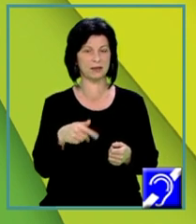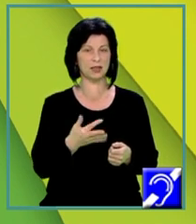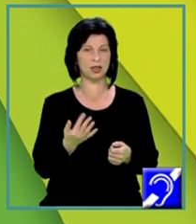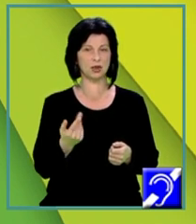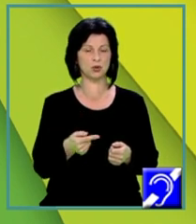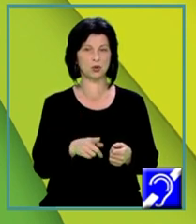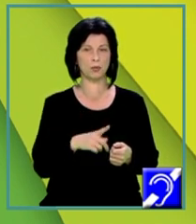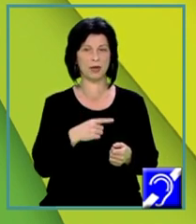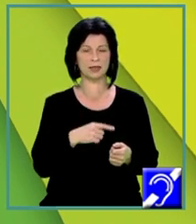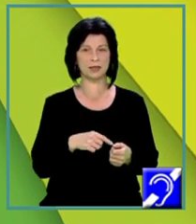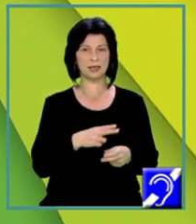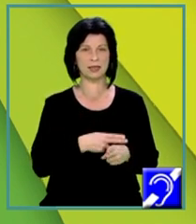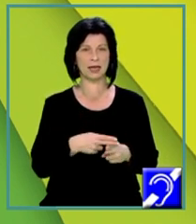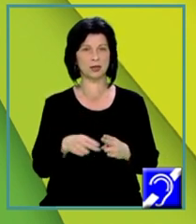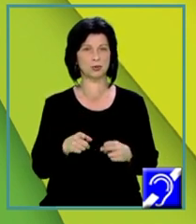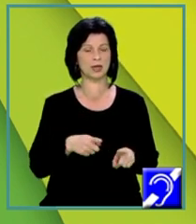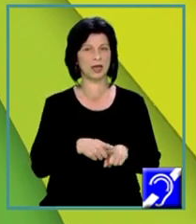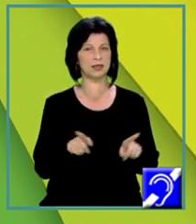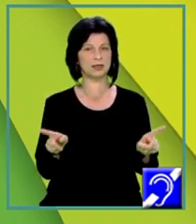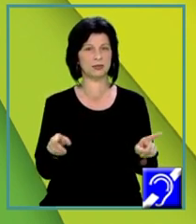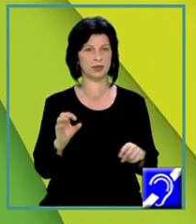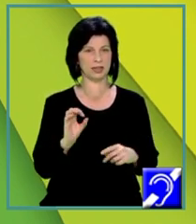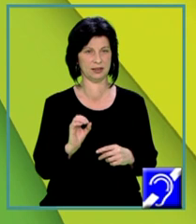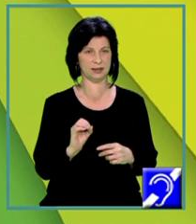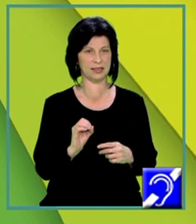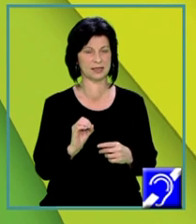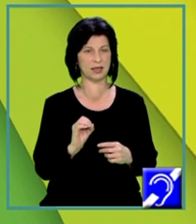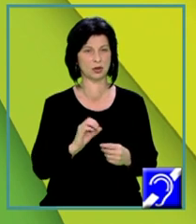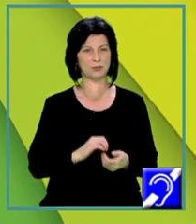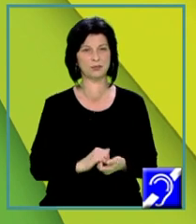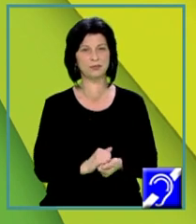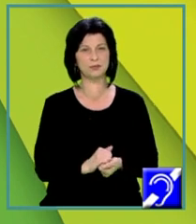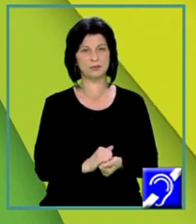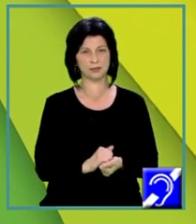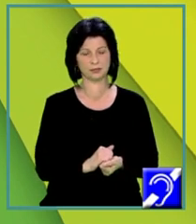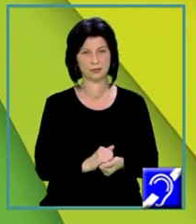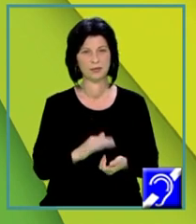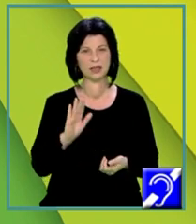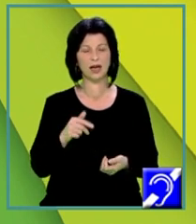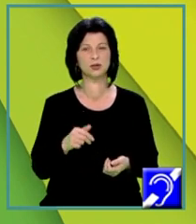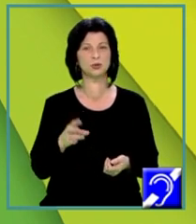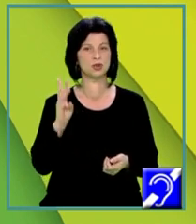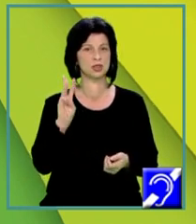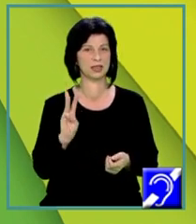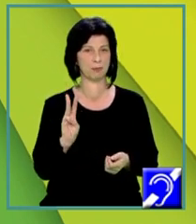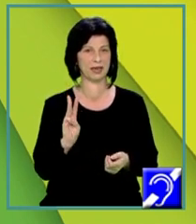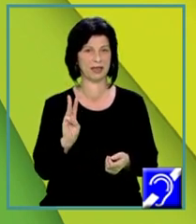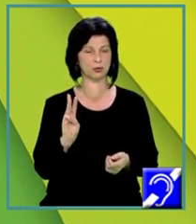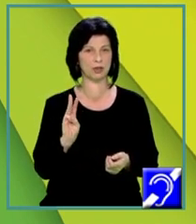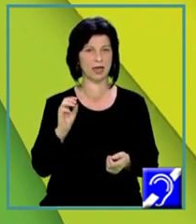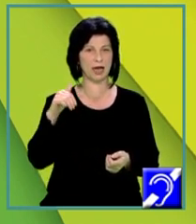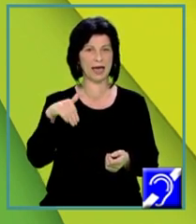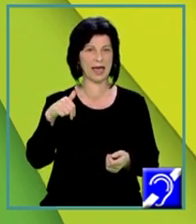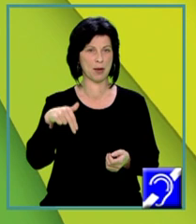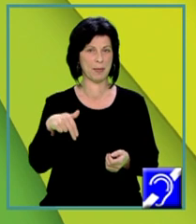zero tripletul format de matricele pătratice cu elemente din una din mulțimile mai sus prezentate și operațiile